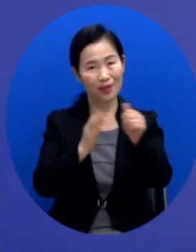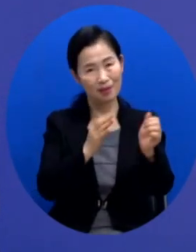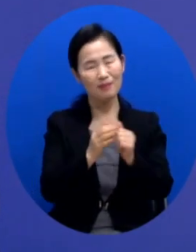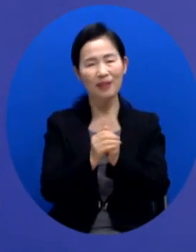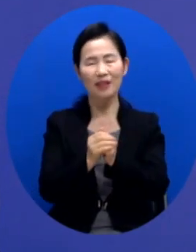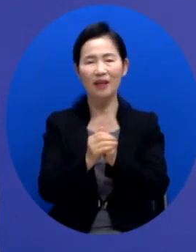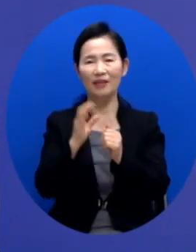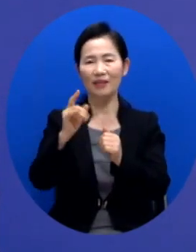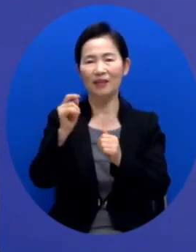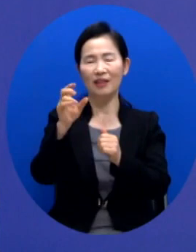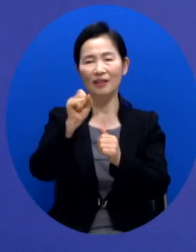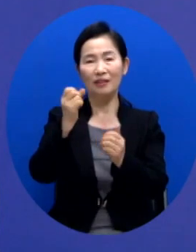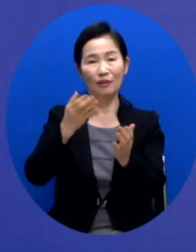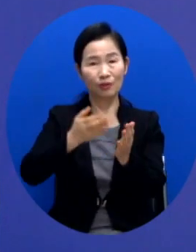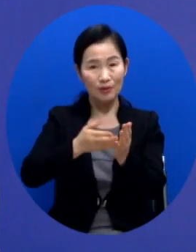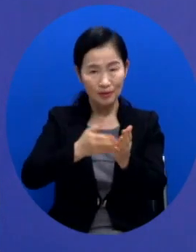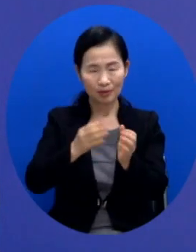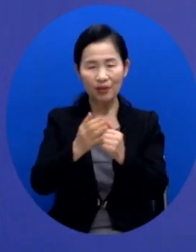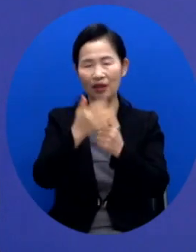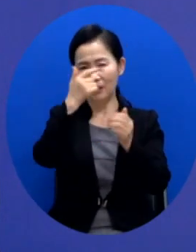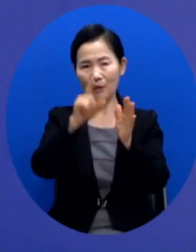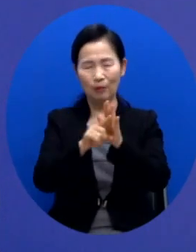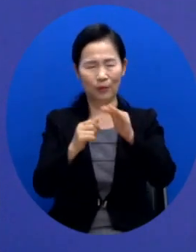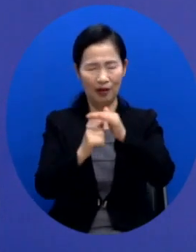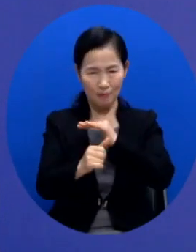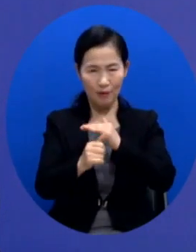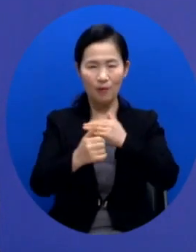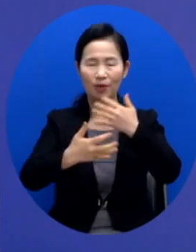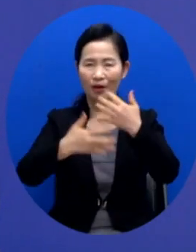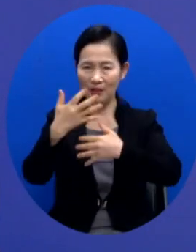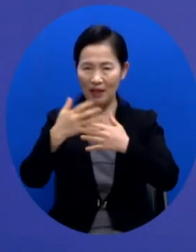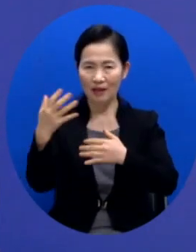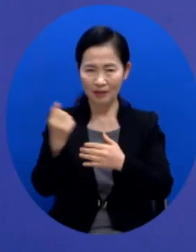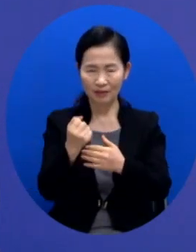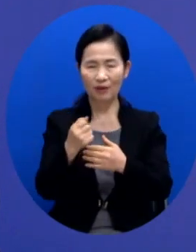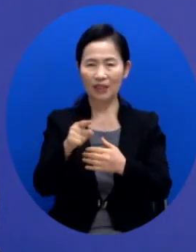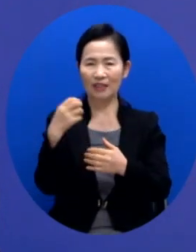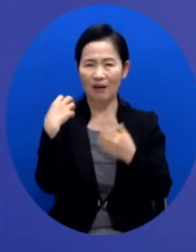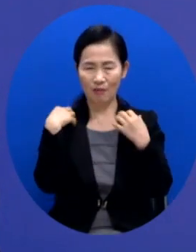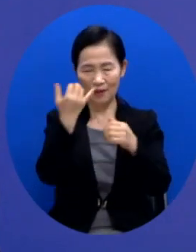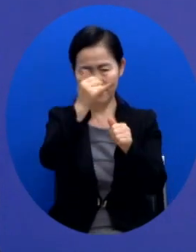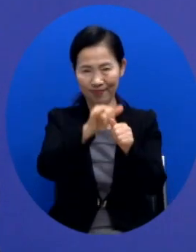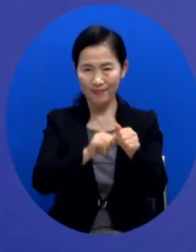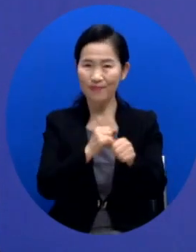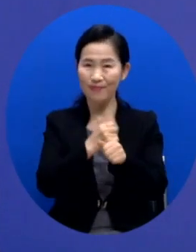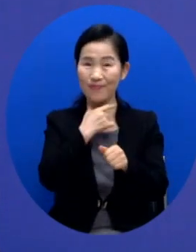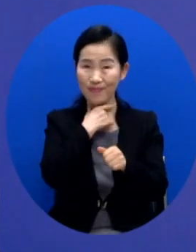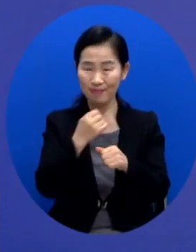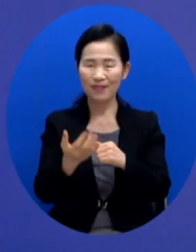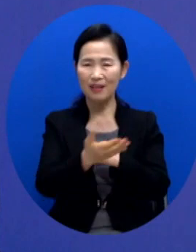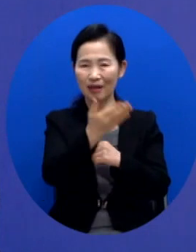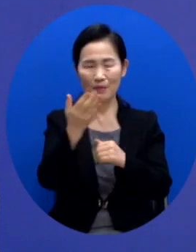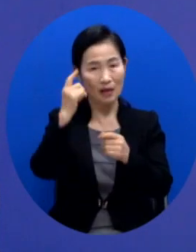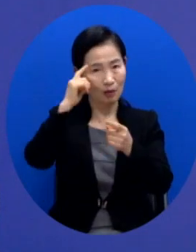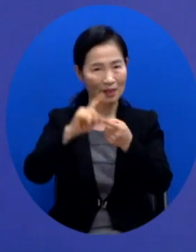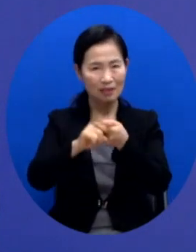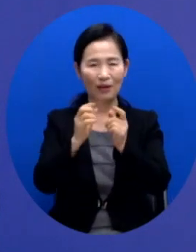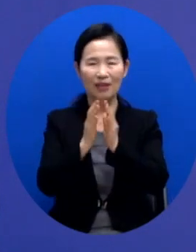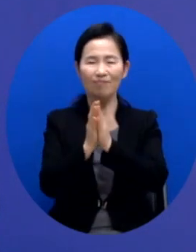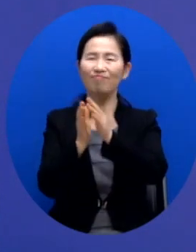뉴스도 올 한 해 기독교 대표 언론 방송으로 그 역할을 잘 감당해 나가겠습니다. 시청자 여러분의 관심과 기도